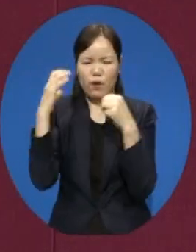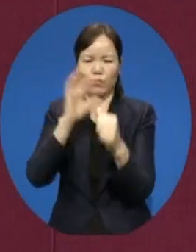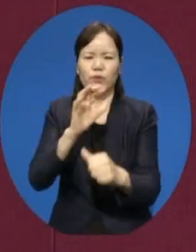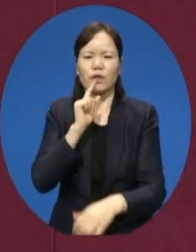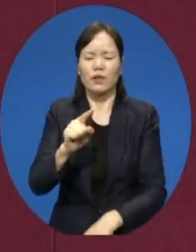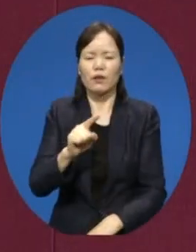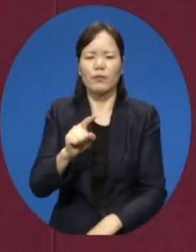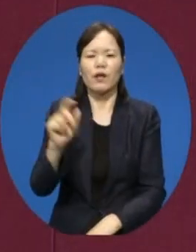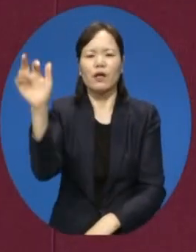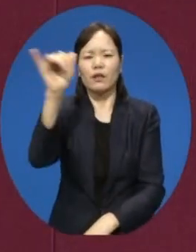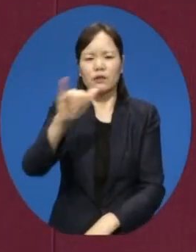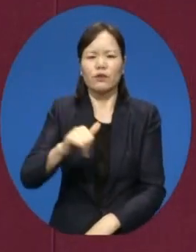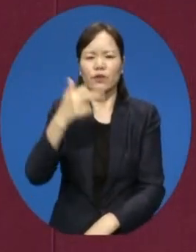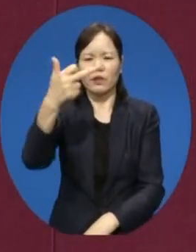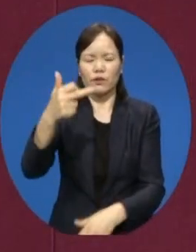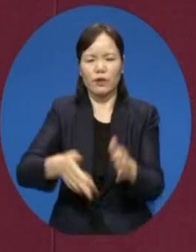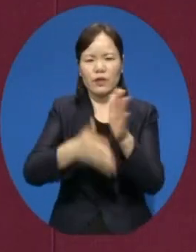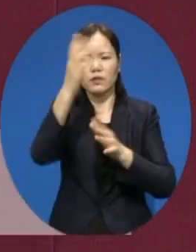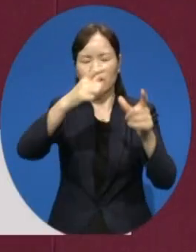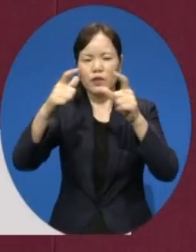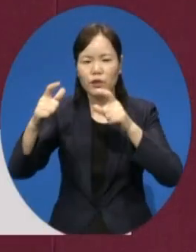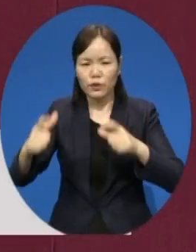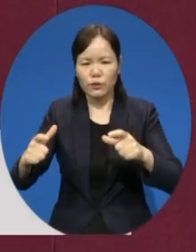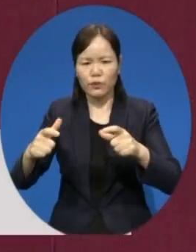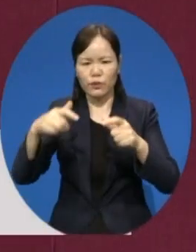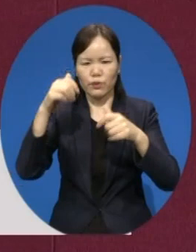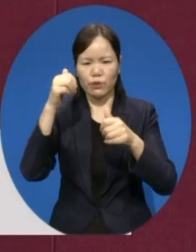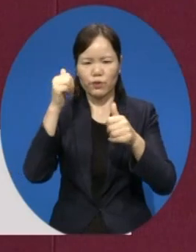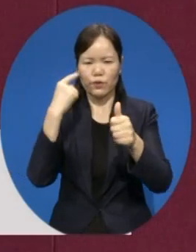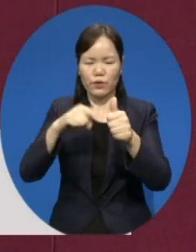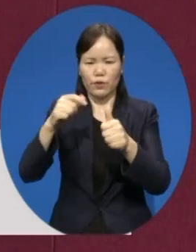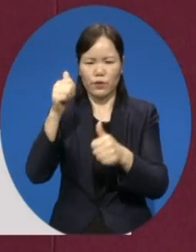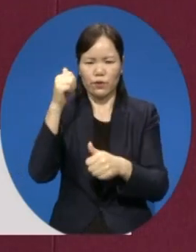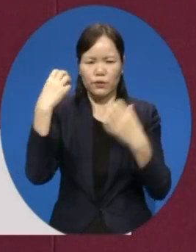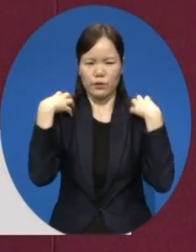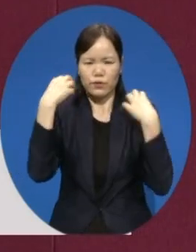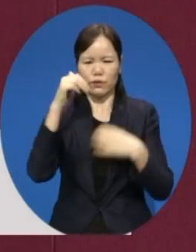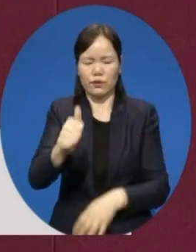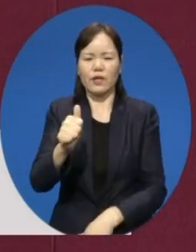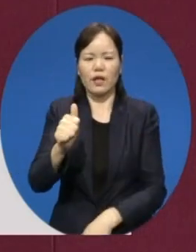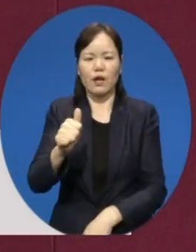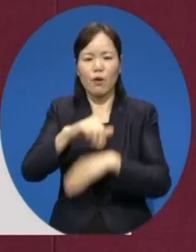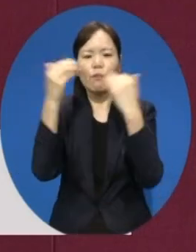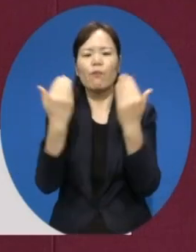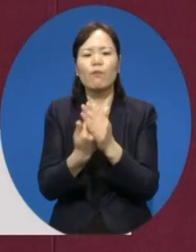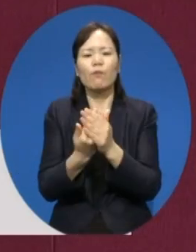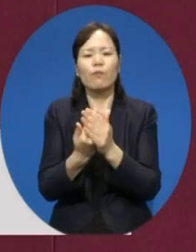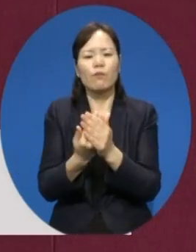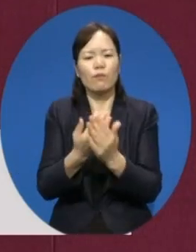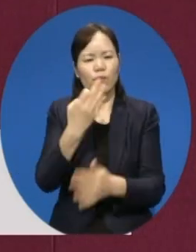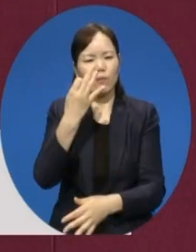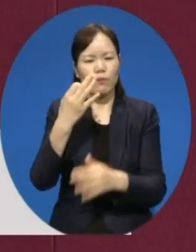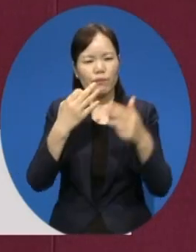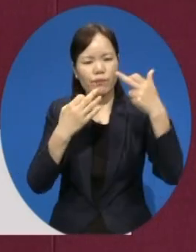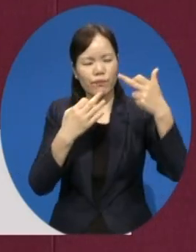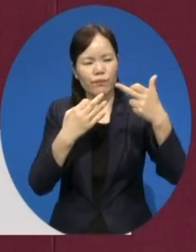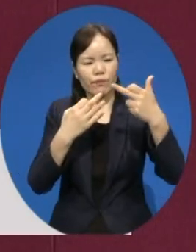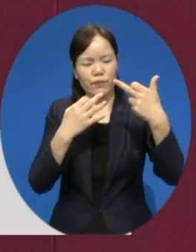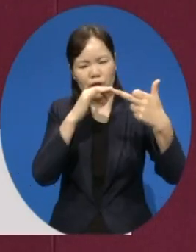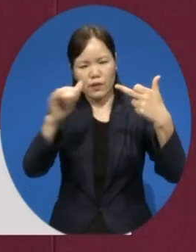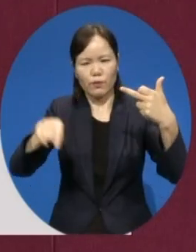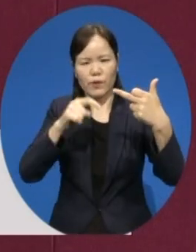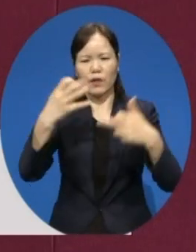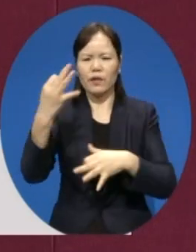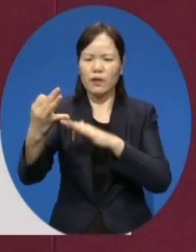17개 시도 교육감 그중에 14명 정교조 출신 또는 친정교적이죠. 어떤 사람을